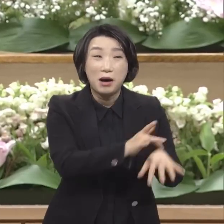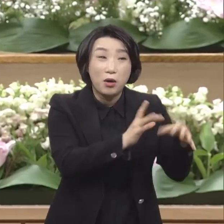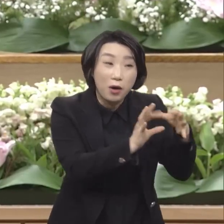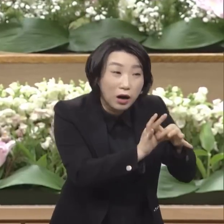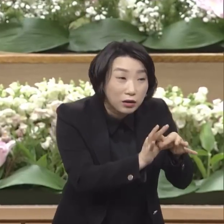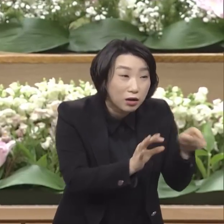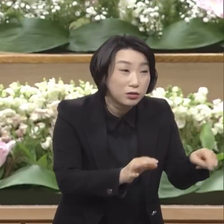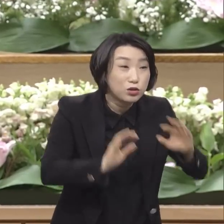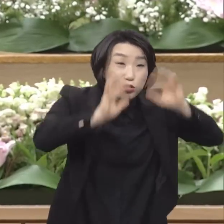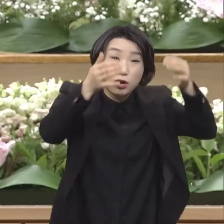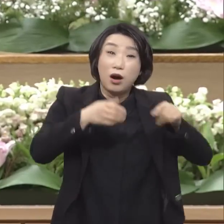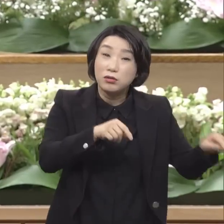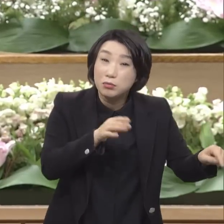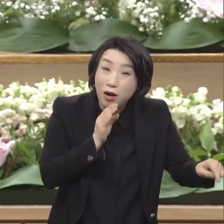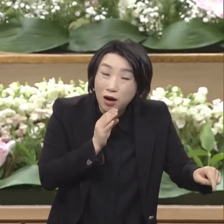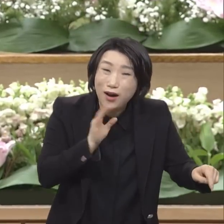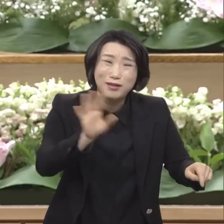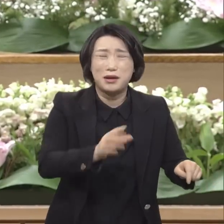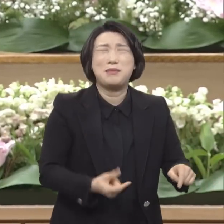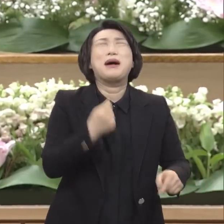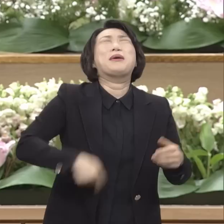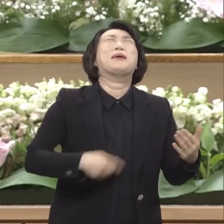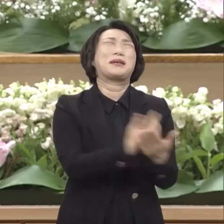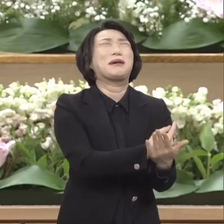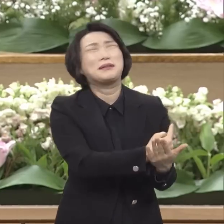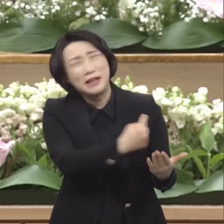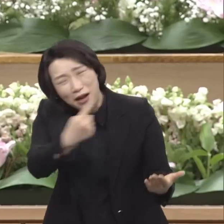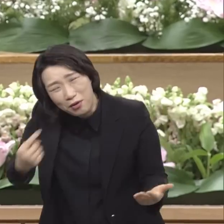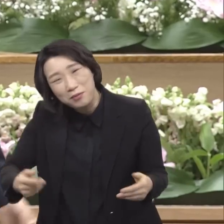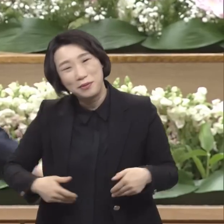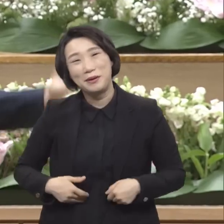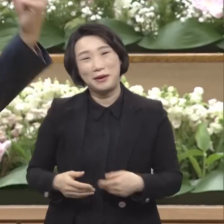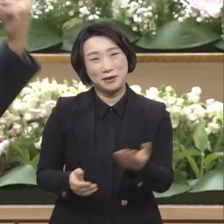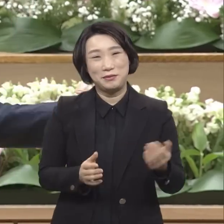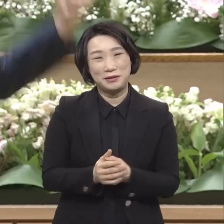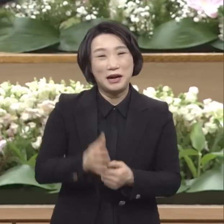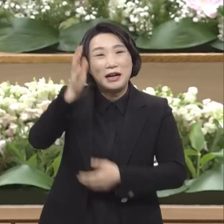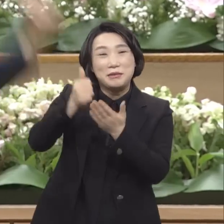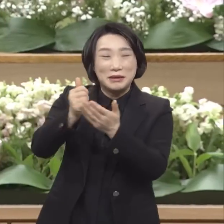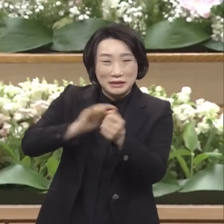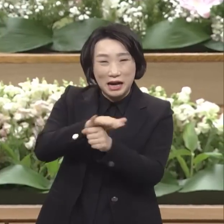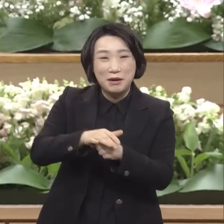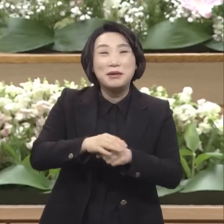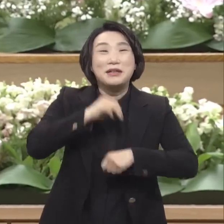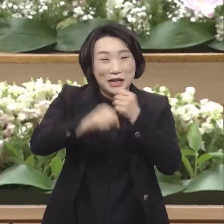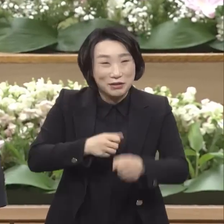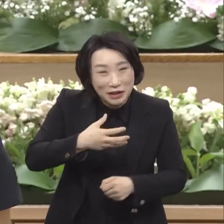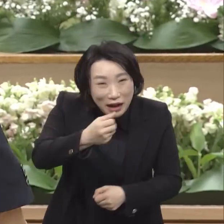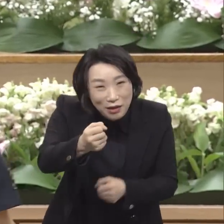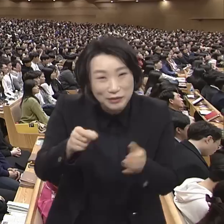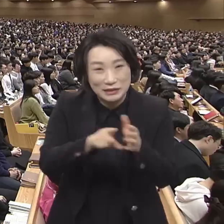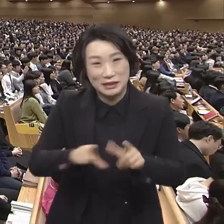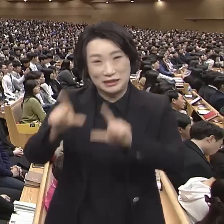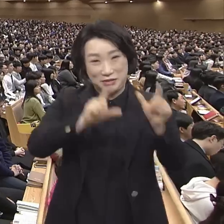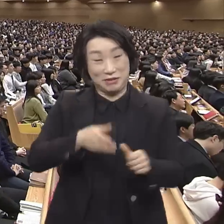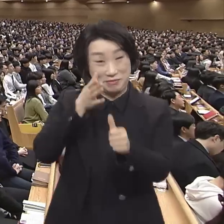속한 자가 어떻게 천국 가겠느냐. 빨리 회개하고 거기서 나와라 이 말이요. 하나님을 사랑함으로 자유하게 신앙생활하라 이